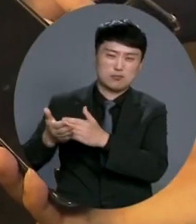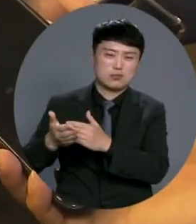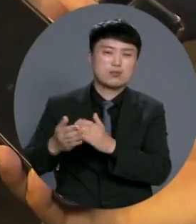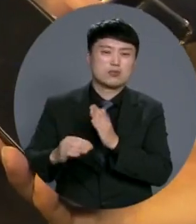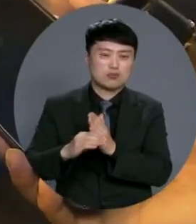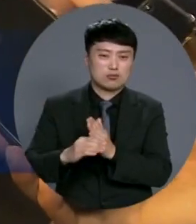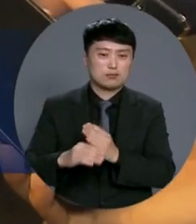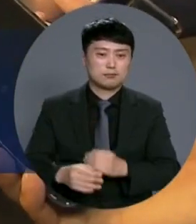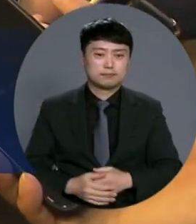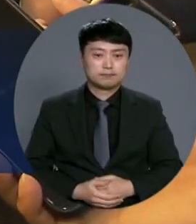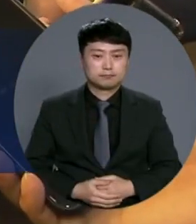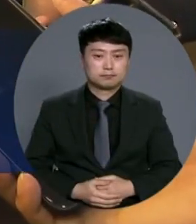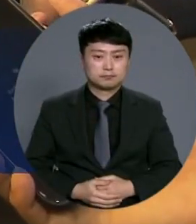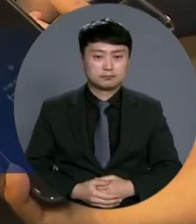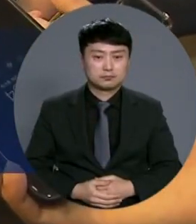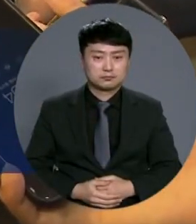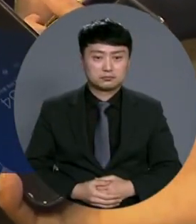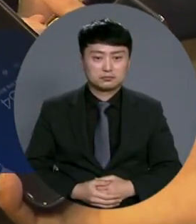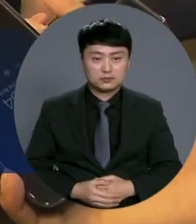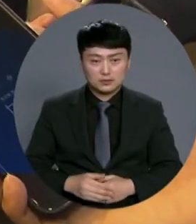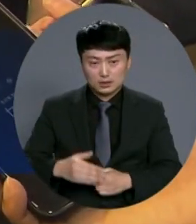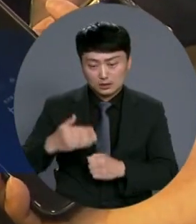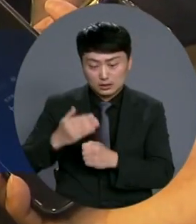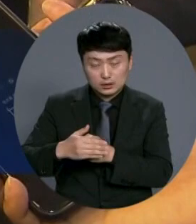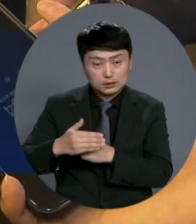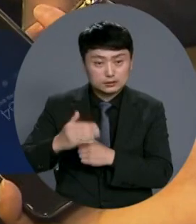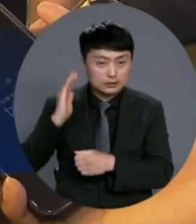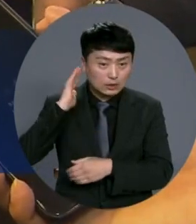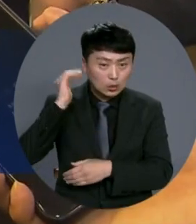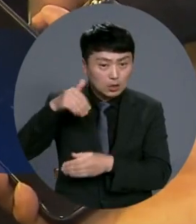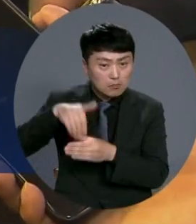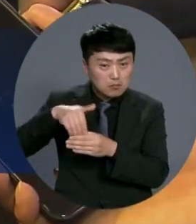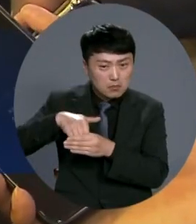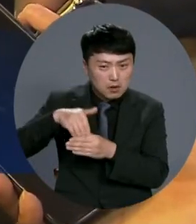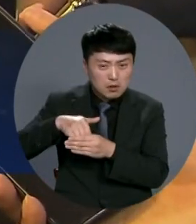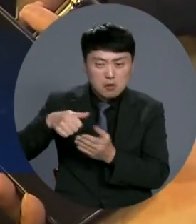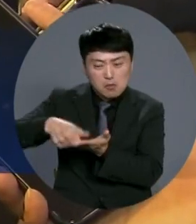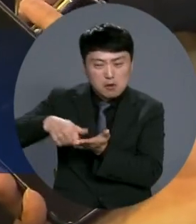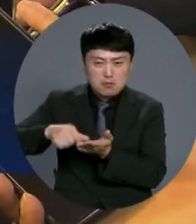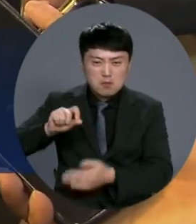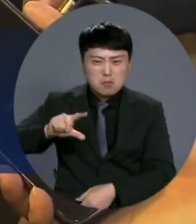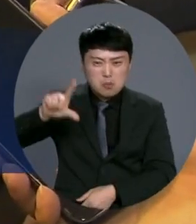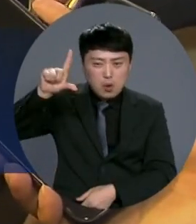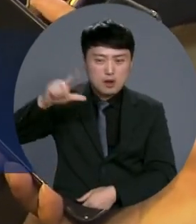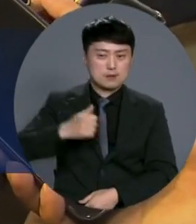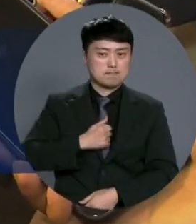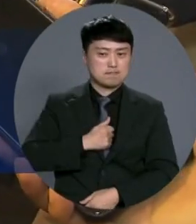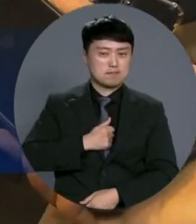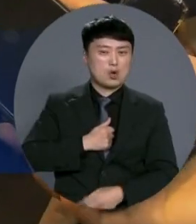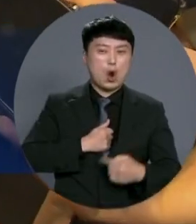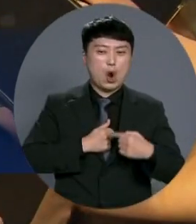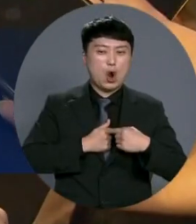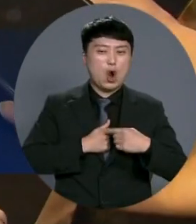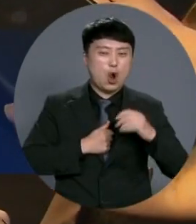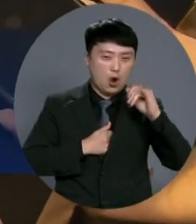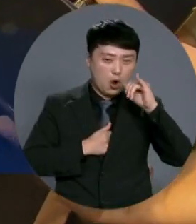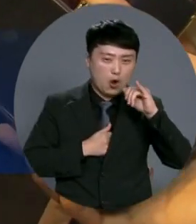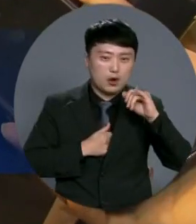압도적인 지지로 최고의 지지율 높은 데가 어딥니까? TK 아닙니까? 그런 자긍심을 가지고 있는데